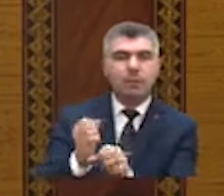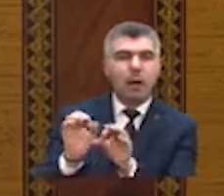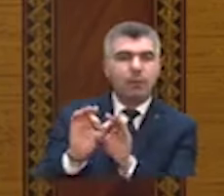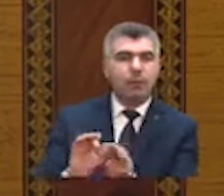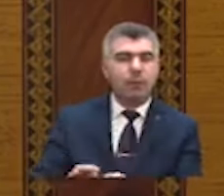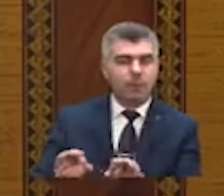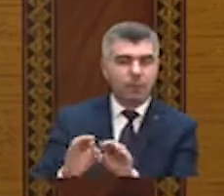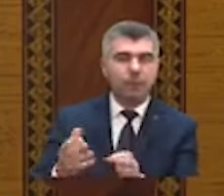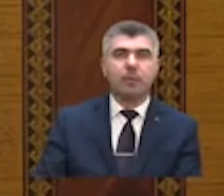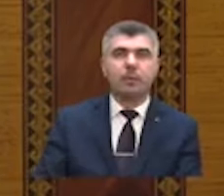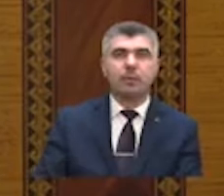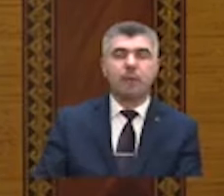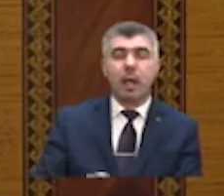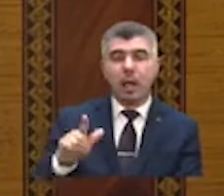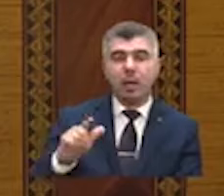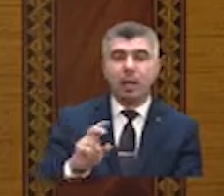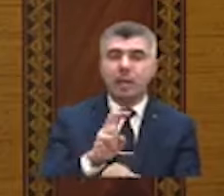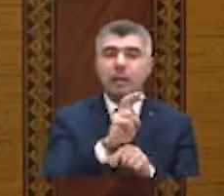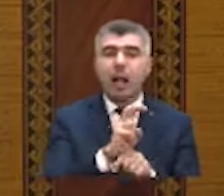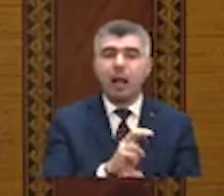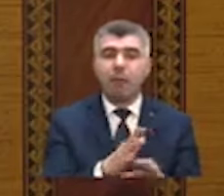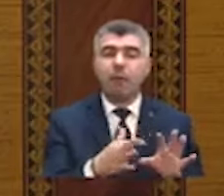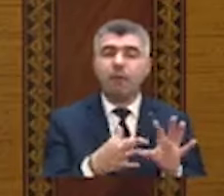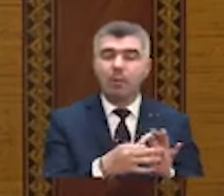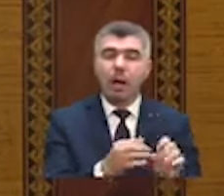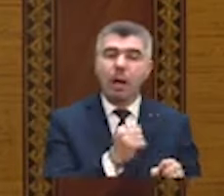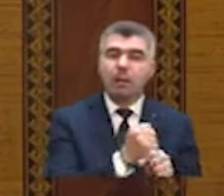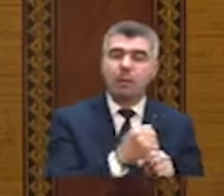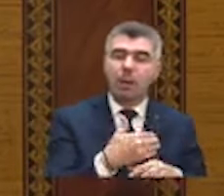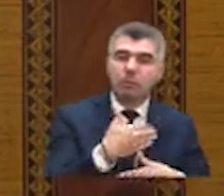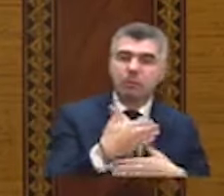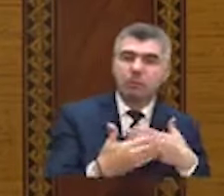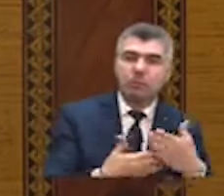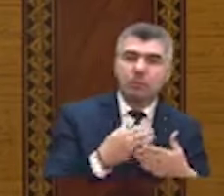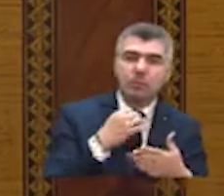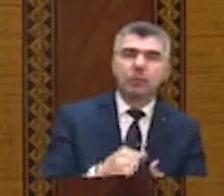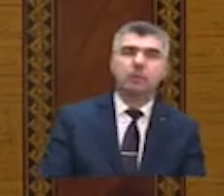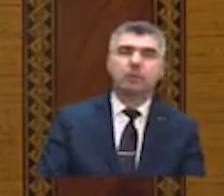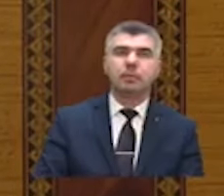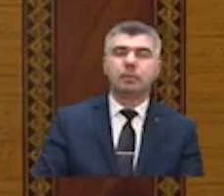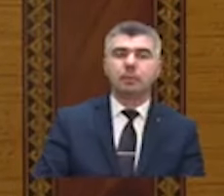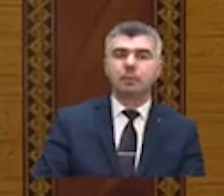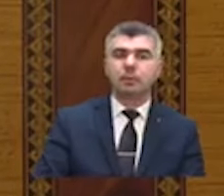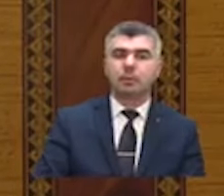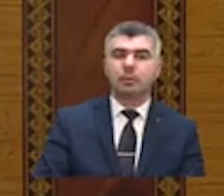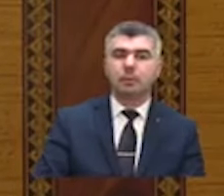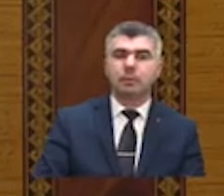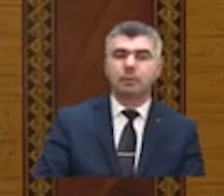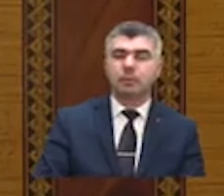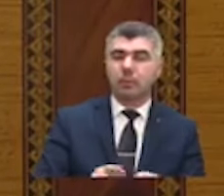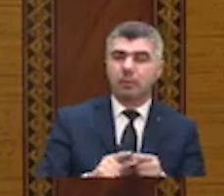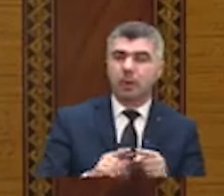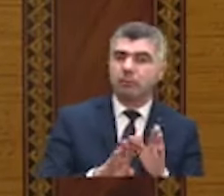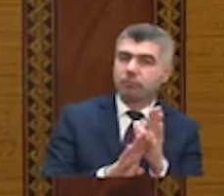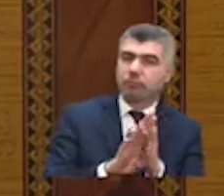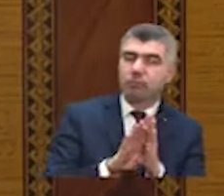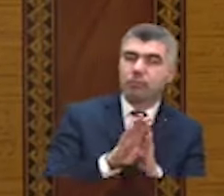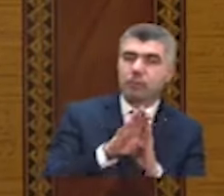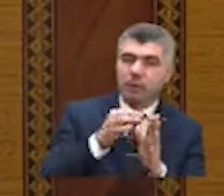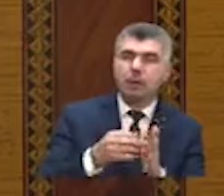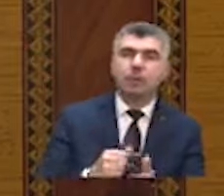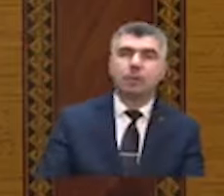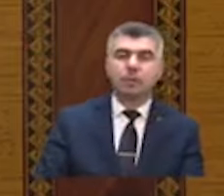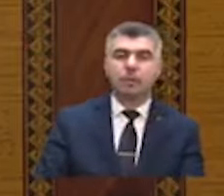لقينا الناس خذت مديونيه كبيره باش تقدر تخدم ودات لها يعني يعني الانعاش باش يمكن لها